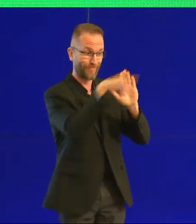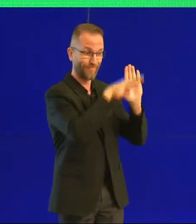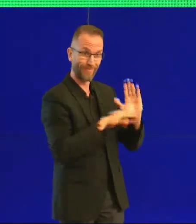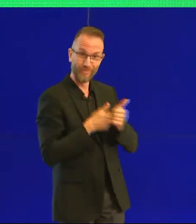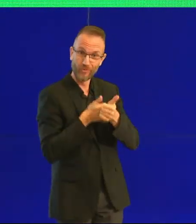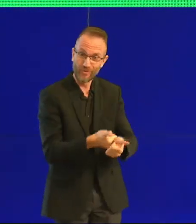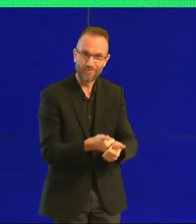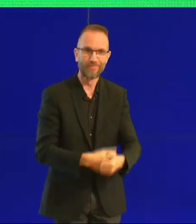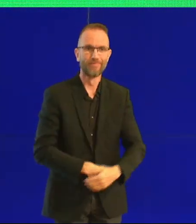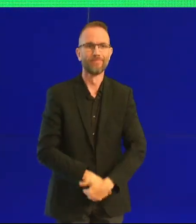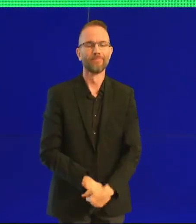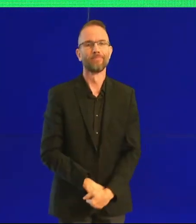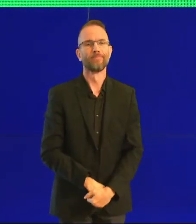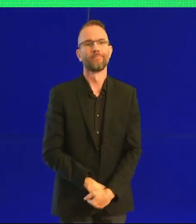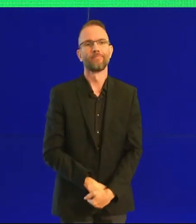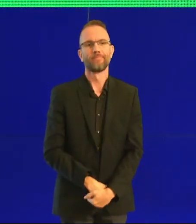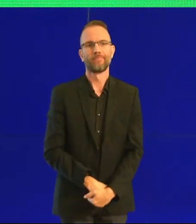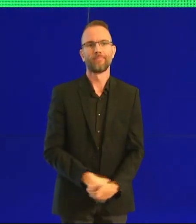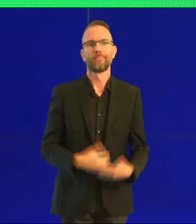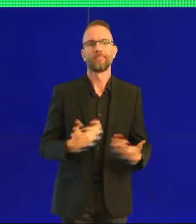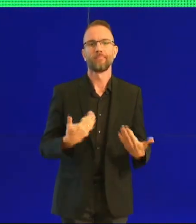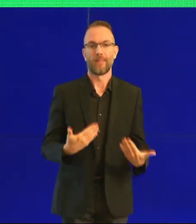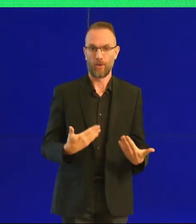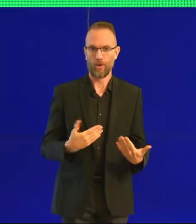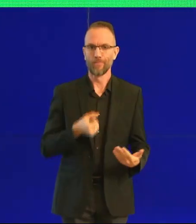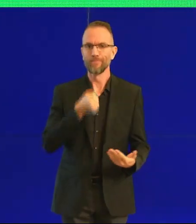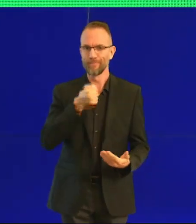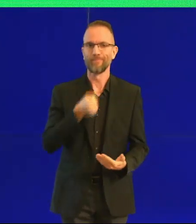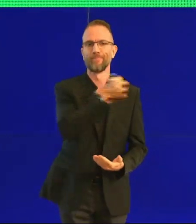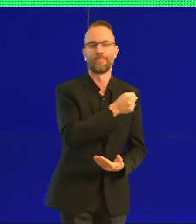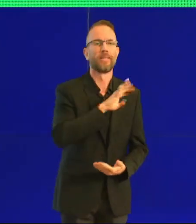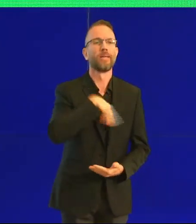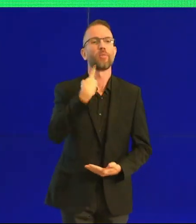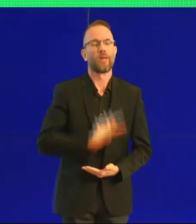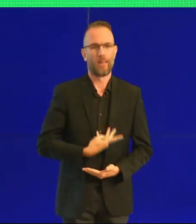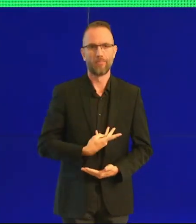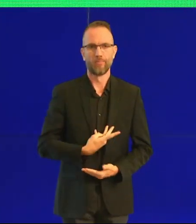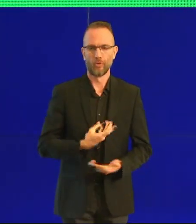passé la parole à emmanuel pour faire le point de la situation pandémique en belgique